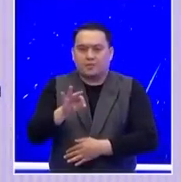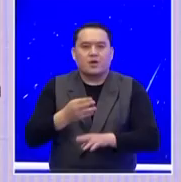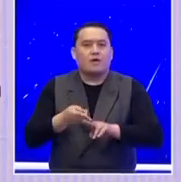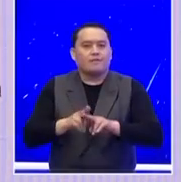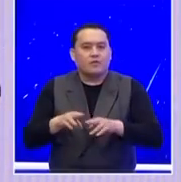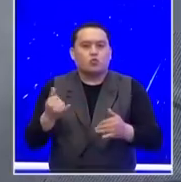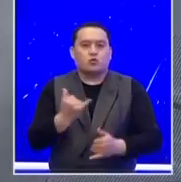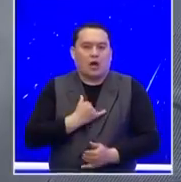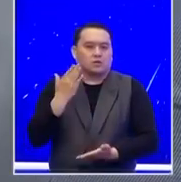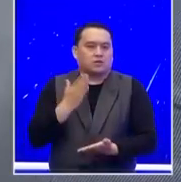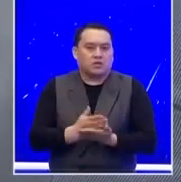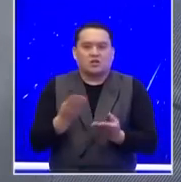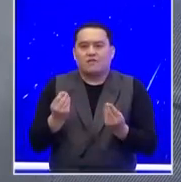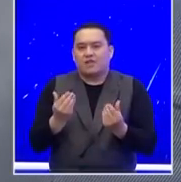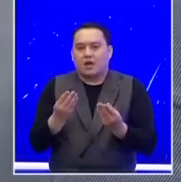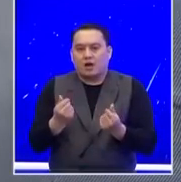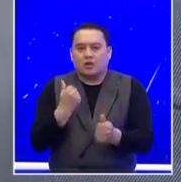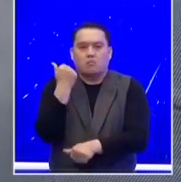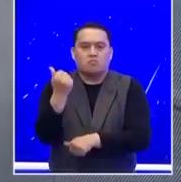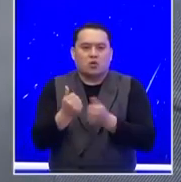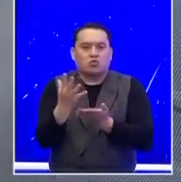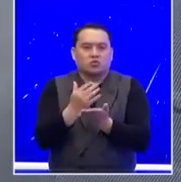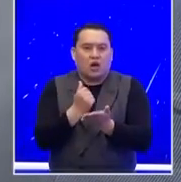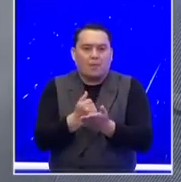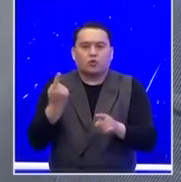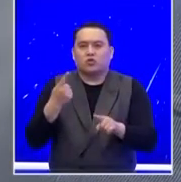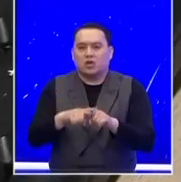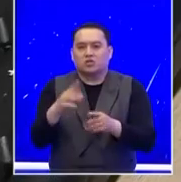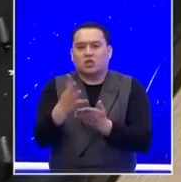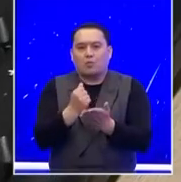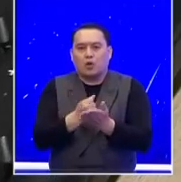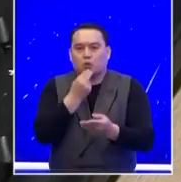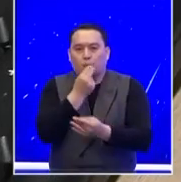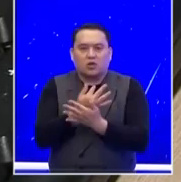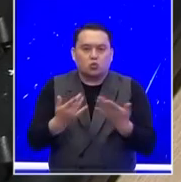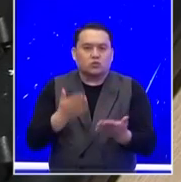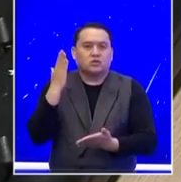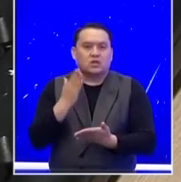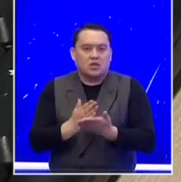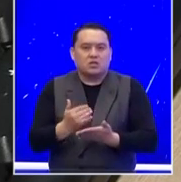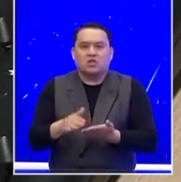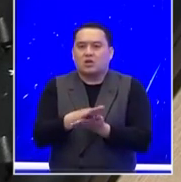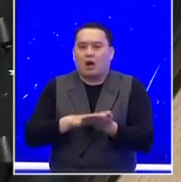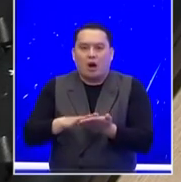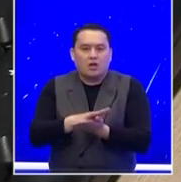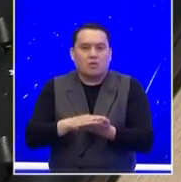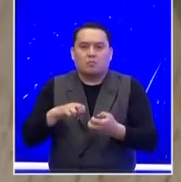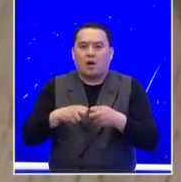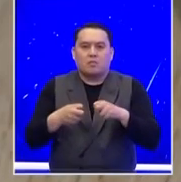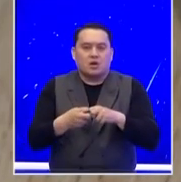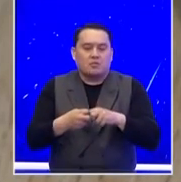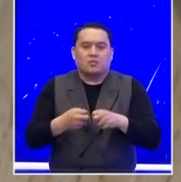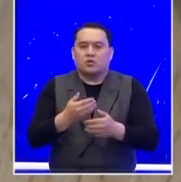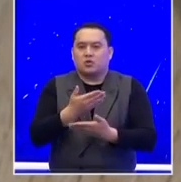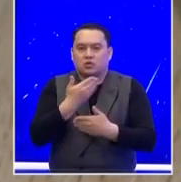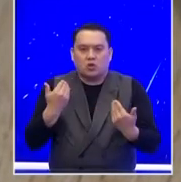для этого у нас имеется все – финансы, материальные ресурсы, техника и запасы продовольствия. Поэтому нет никаких оснований впадать в